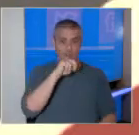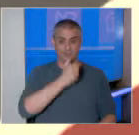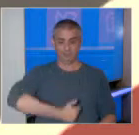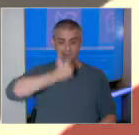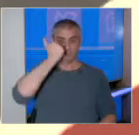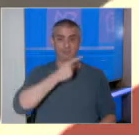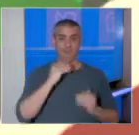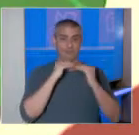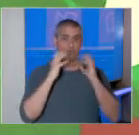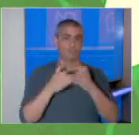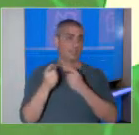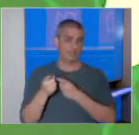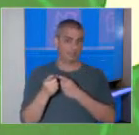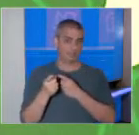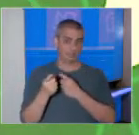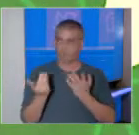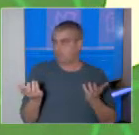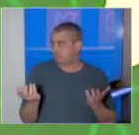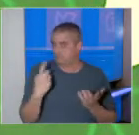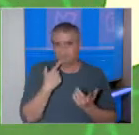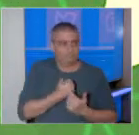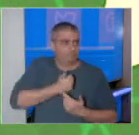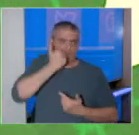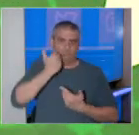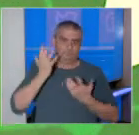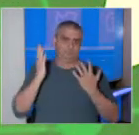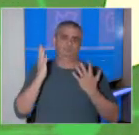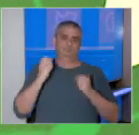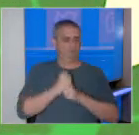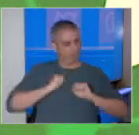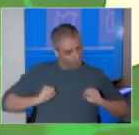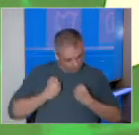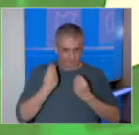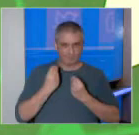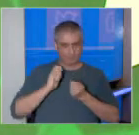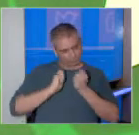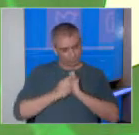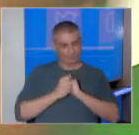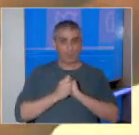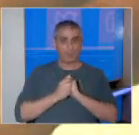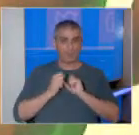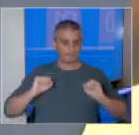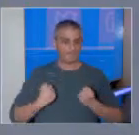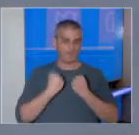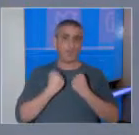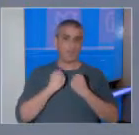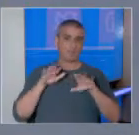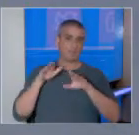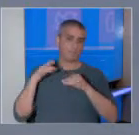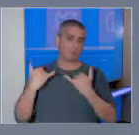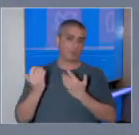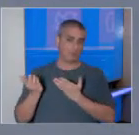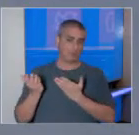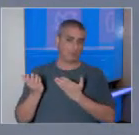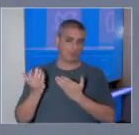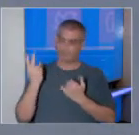השרה לשוויון חברתי. אין מה לומר, שרה שעשתה דברים, ששינתה, פעלה בממשלה